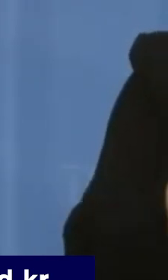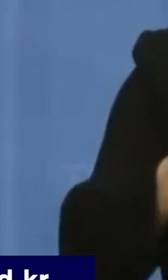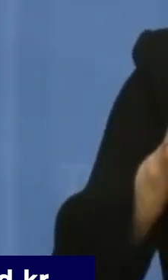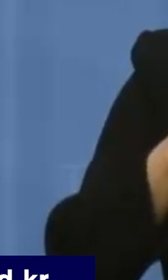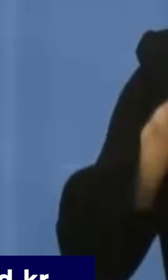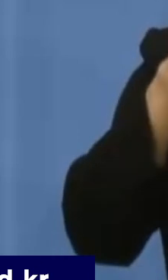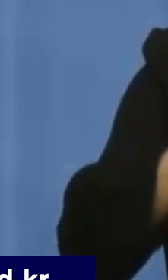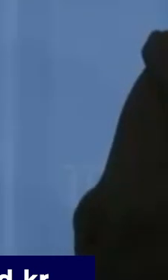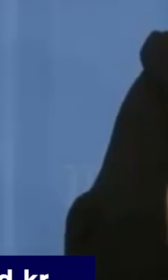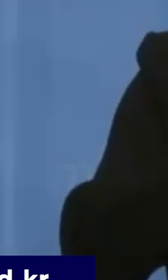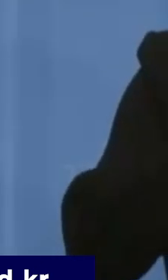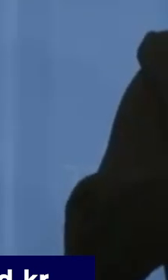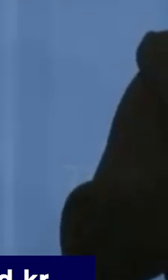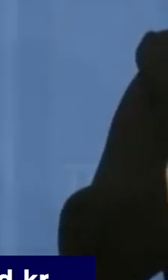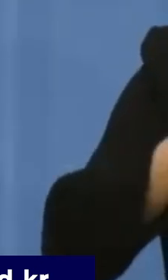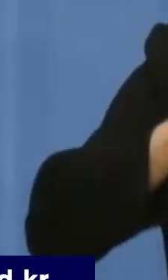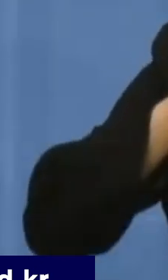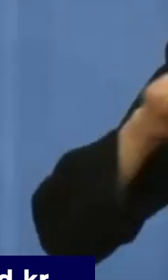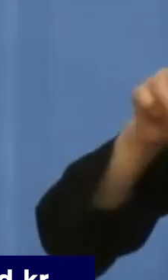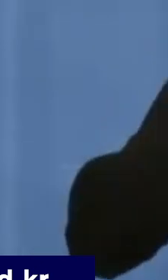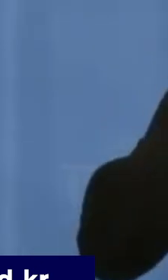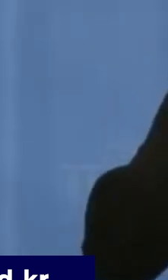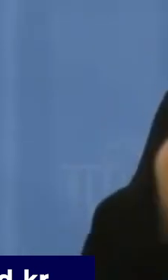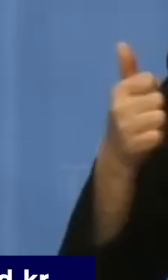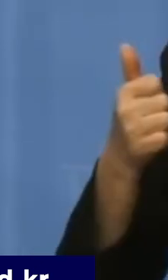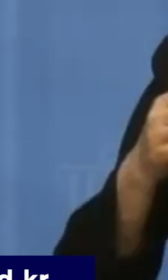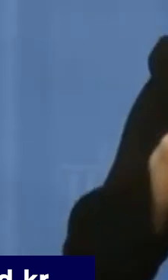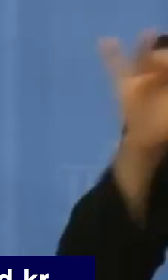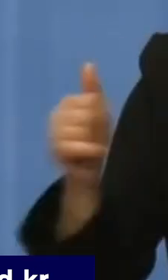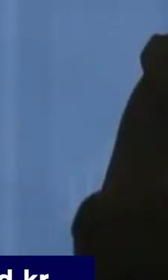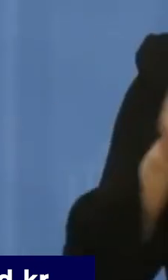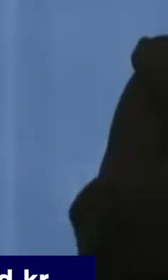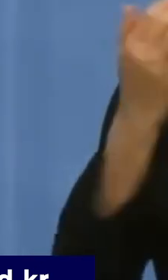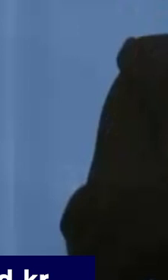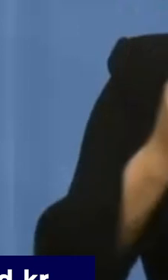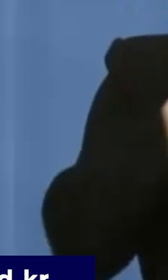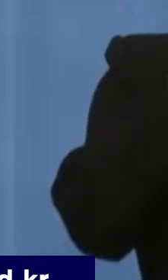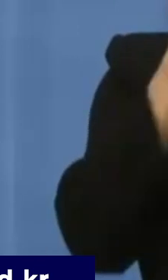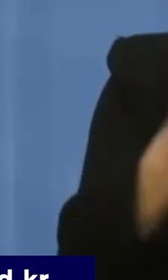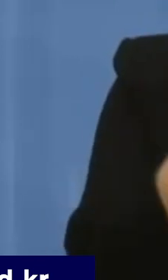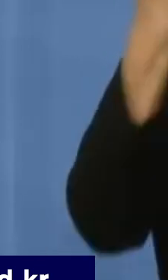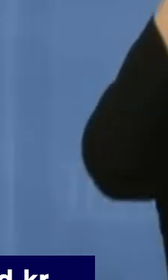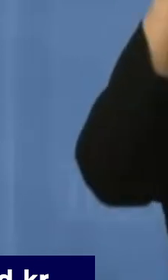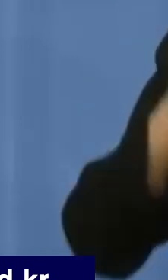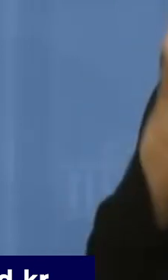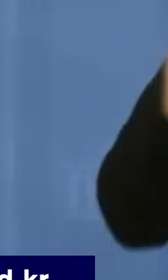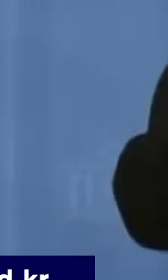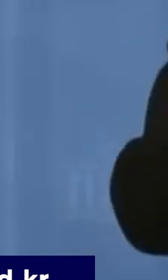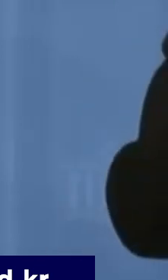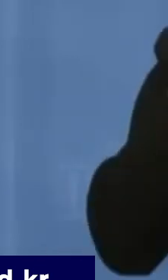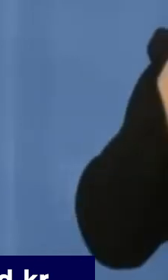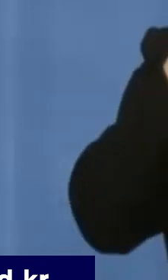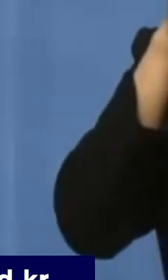이 과정에서 연루된 정관계 인사들의 부당이익 편취와 특혜 의혹과 검찰 수사가 제대로